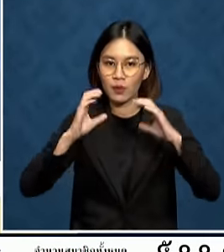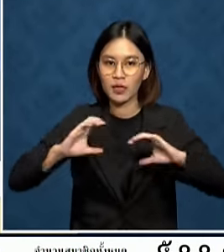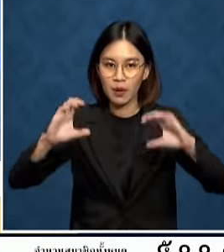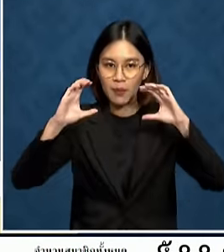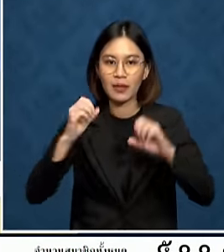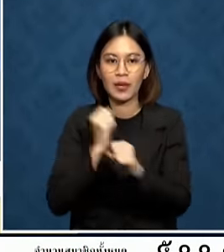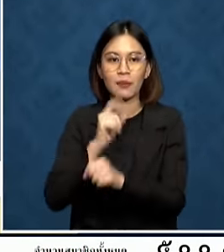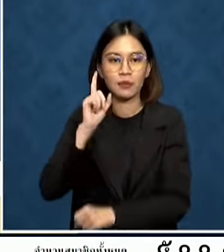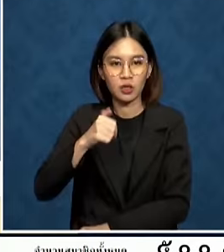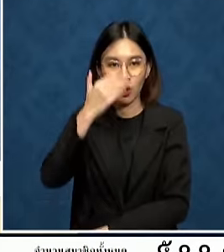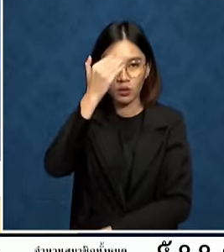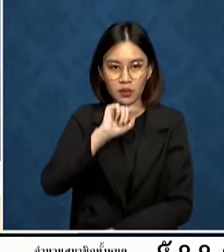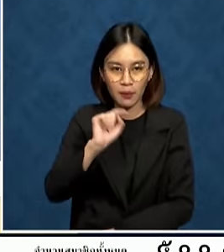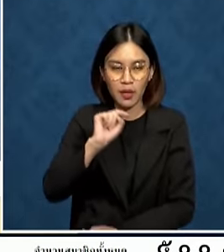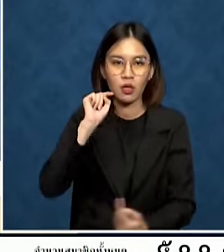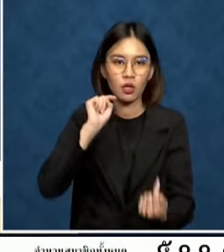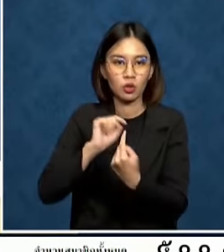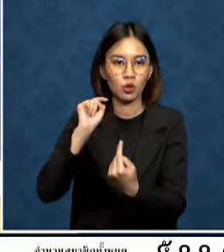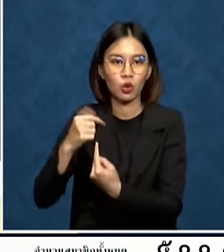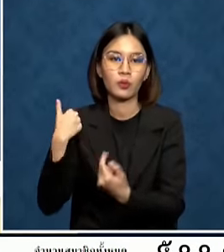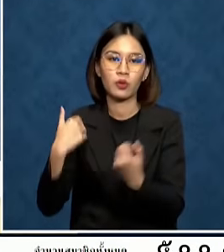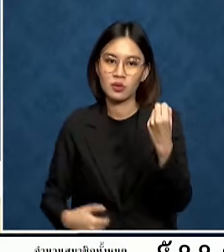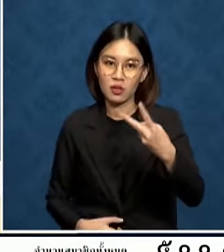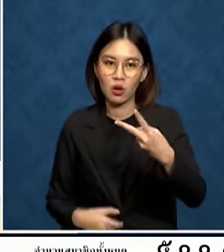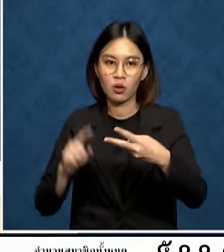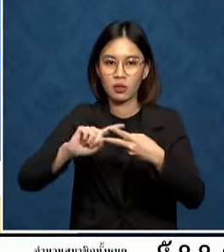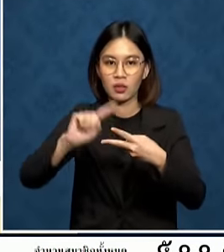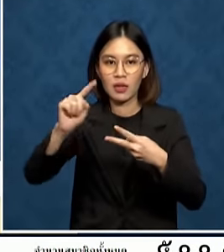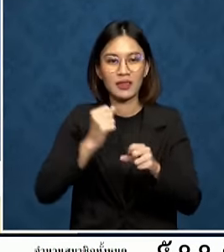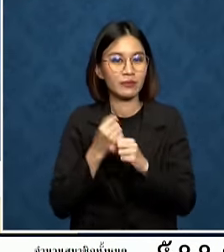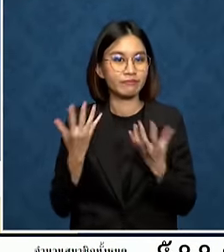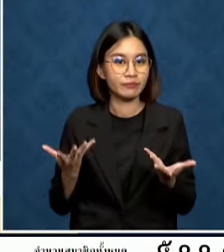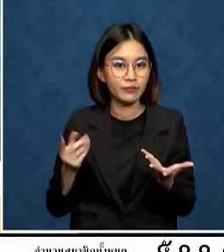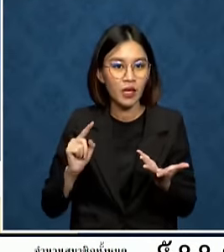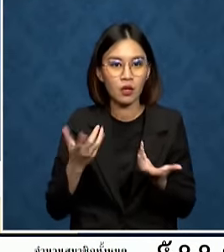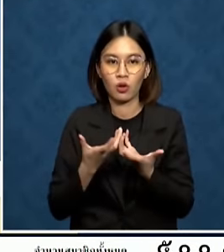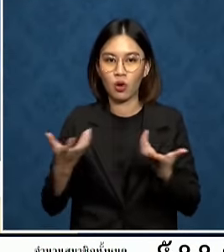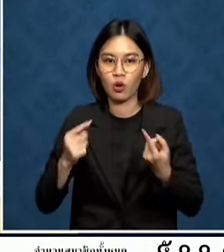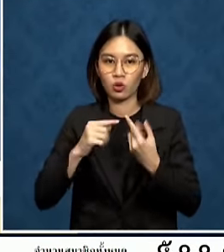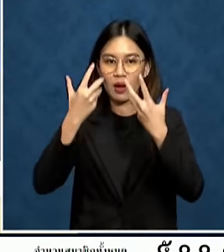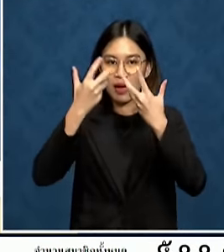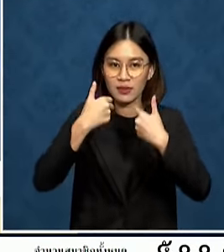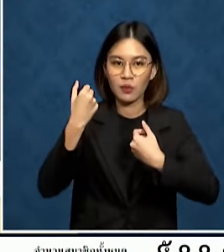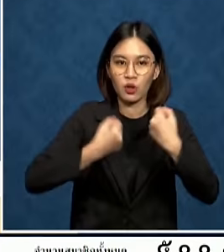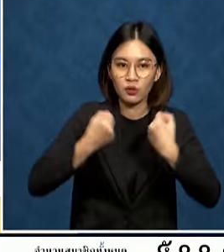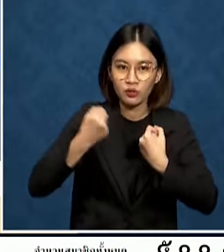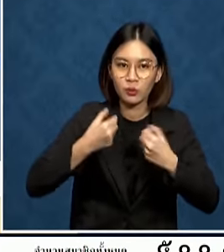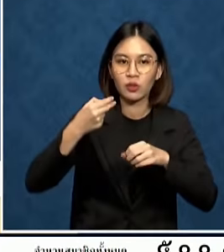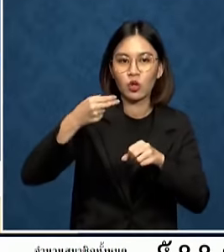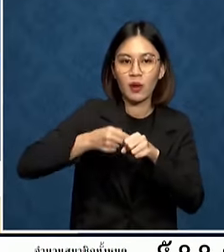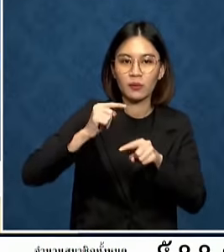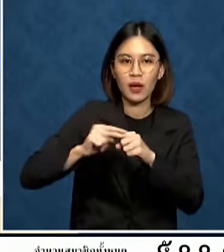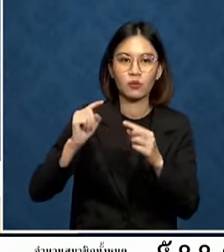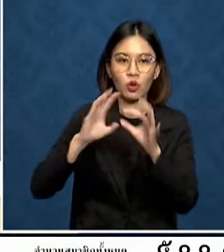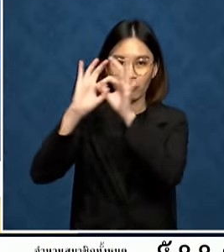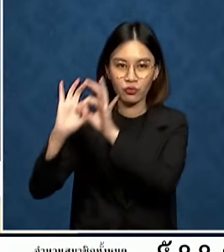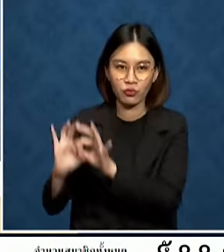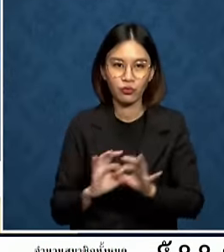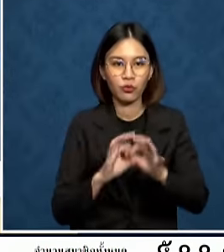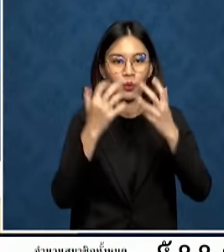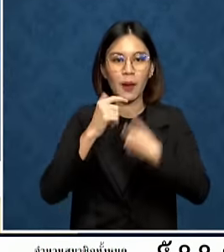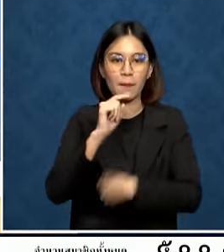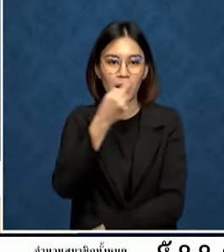เปลี่ยนผ่านเพื่อตอบโจทย์ 2อย่าง 1ทำอย่างไรให้ชิ้นส่วนอุตสาหกรรมยานยนต์สันดาบเข้าสู่ห่วงโซ่อุตสาหกรรม